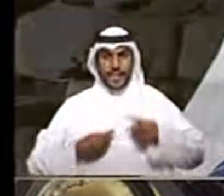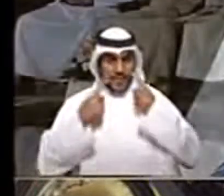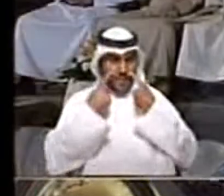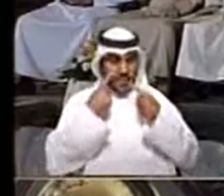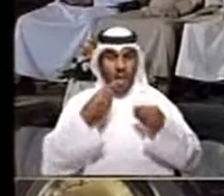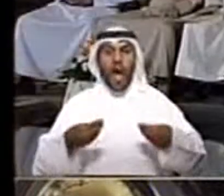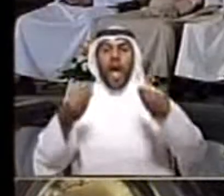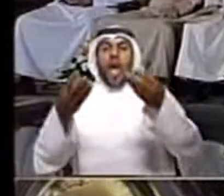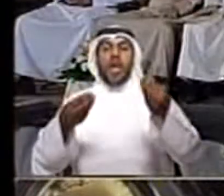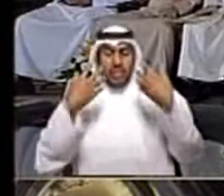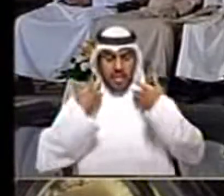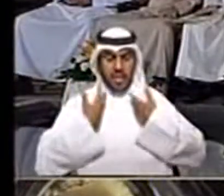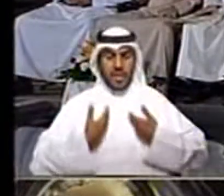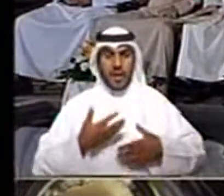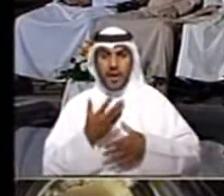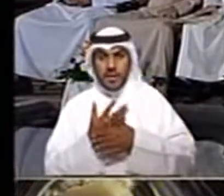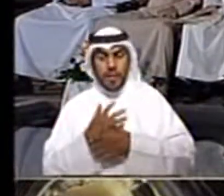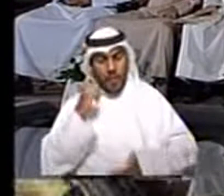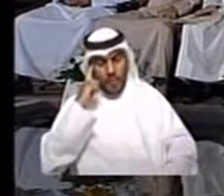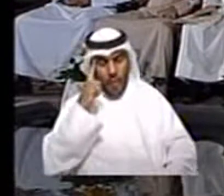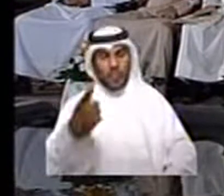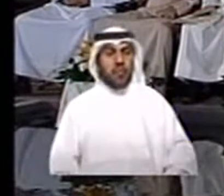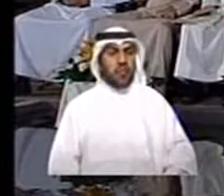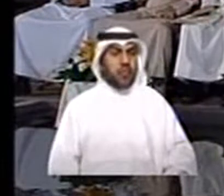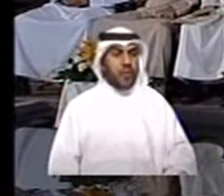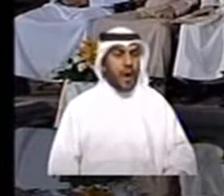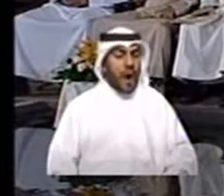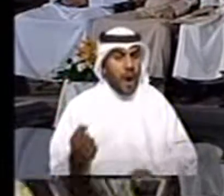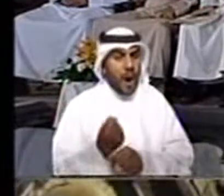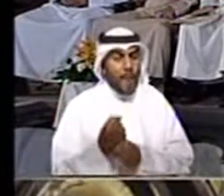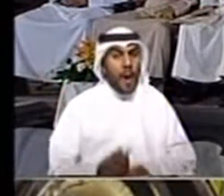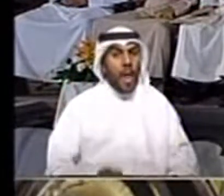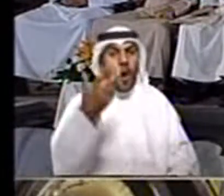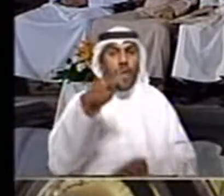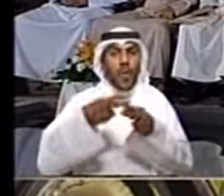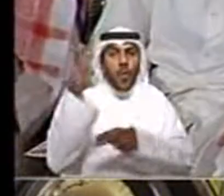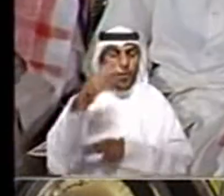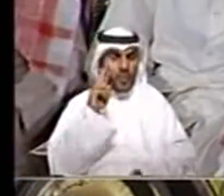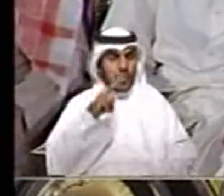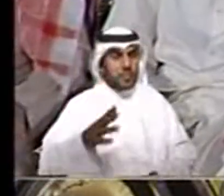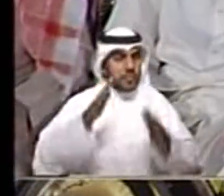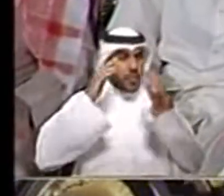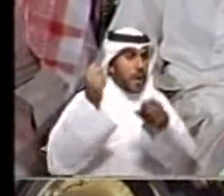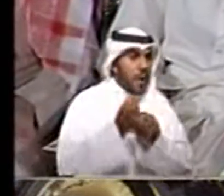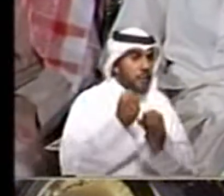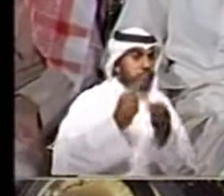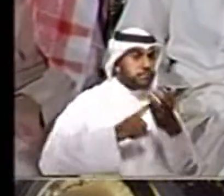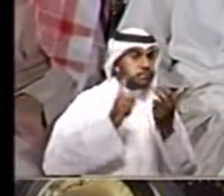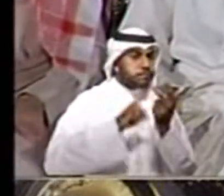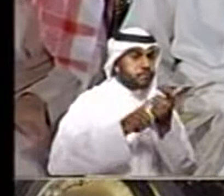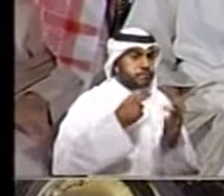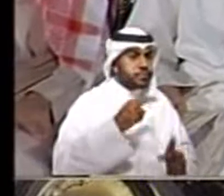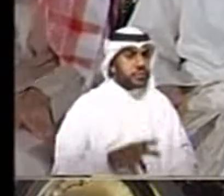فيه، للإعراب عن خالص التقدير وعظيم الامتنان لجهودكم المتميزة في القيام بتغطية